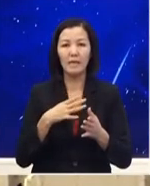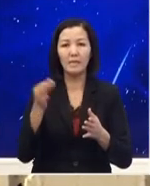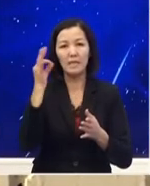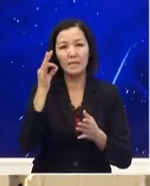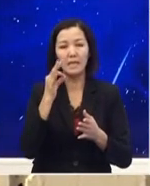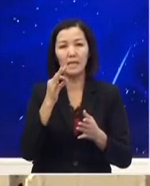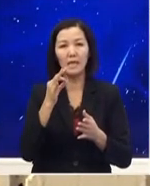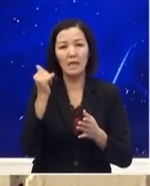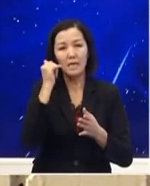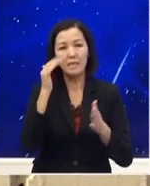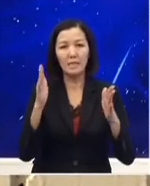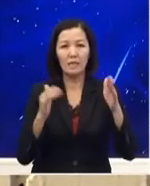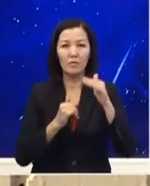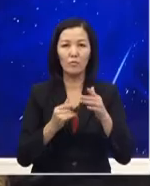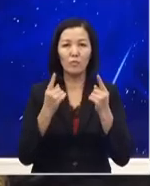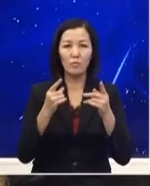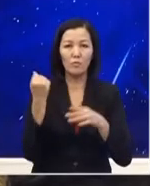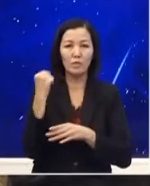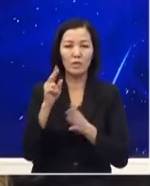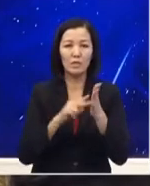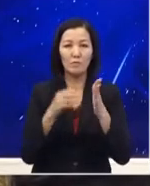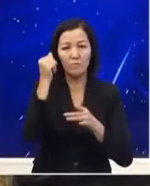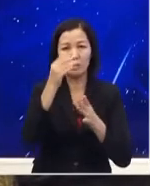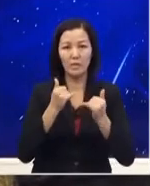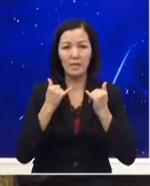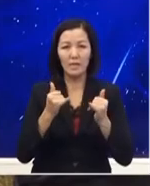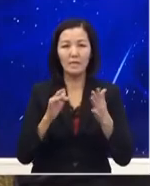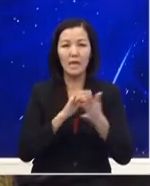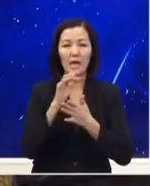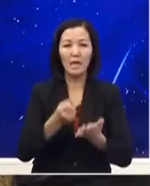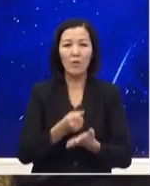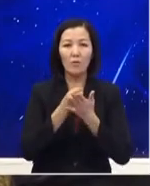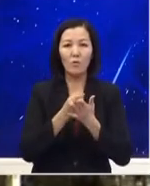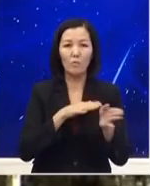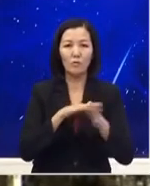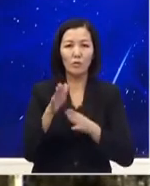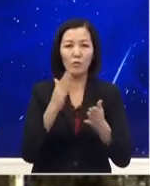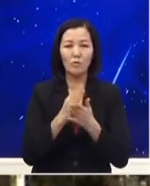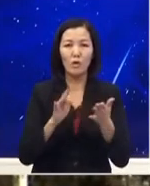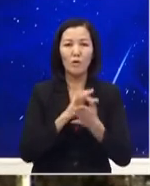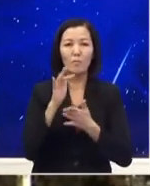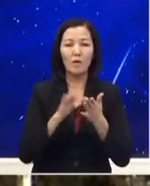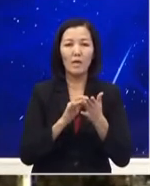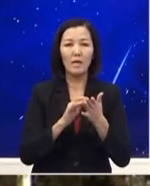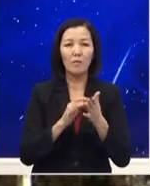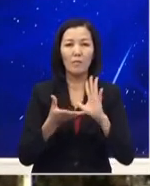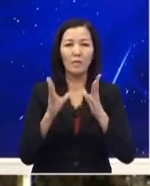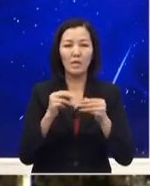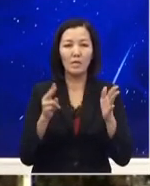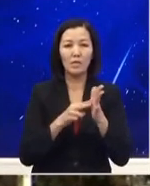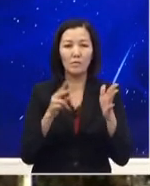кетейік, естелік тақта орнату ұлы жеңістің 75 жылдығы аясында шаһар басшысының қолдауымен жүзеге асып отыр. Бұл қала көлемінде